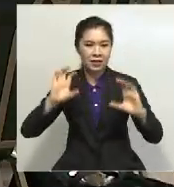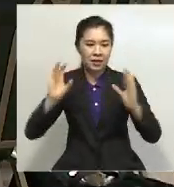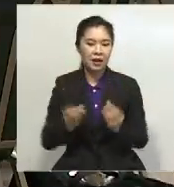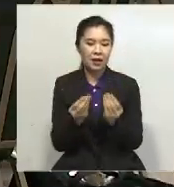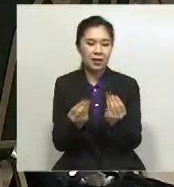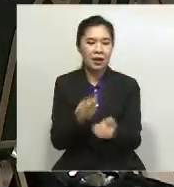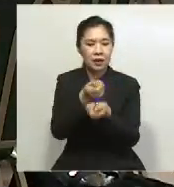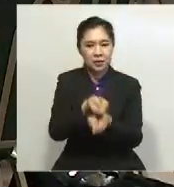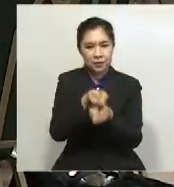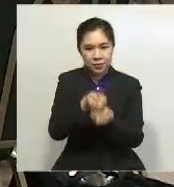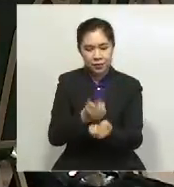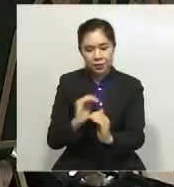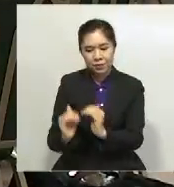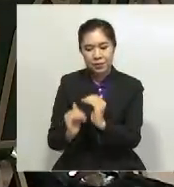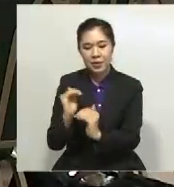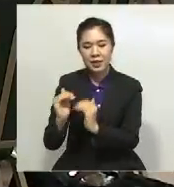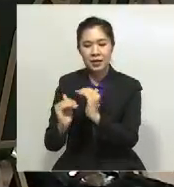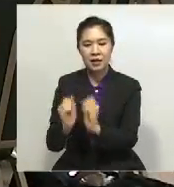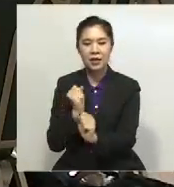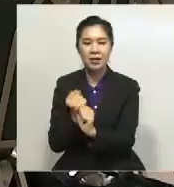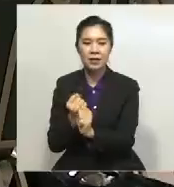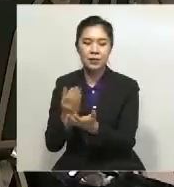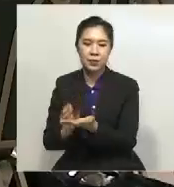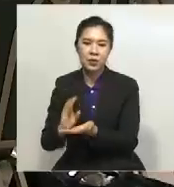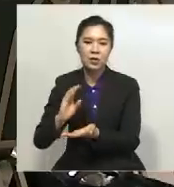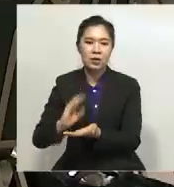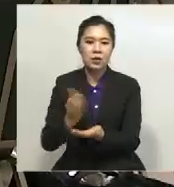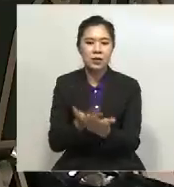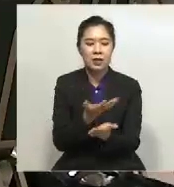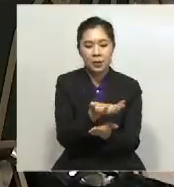กรในการพัฒนาปัจจัยการผลิตต้นทุนและเพิ่มรายได้ให้กับเกษตรกร